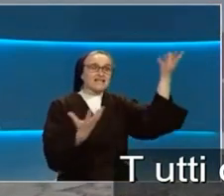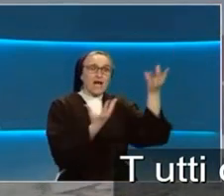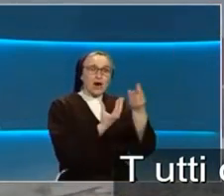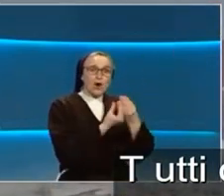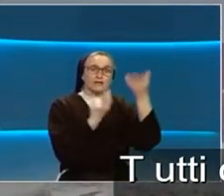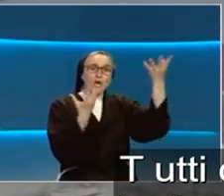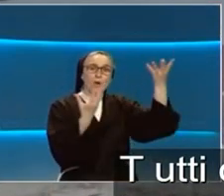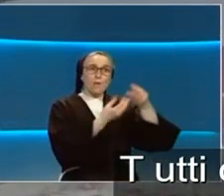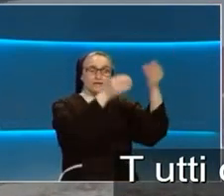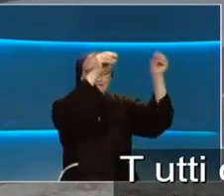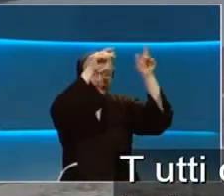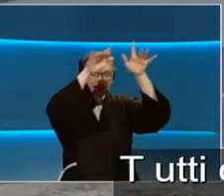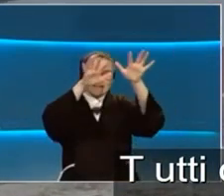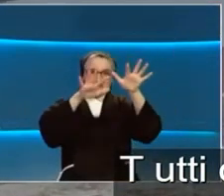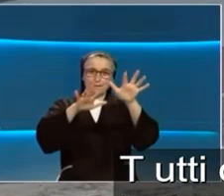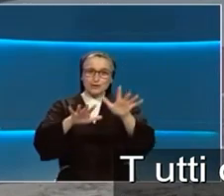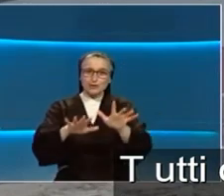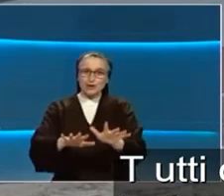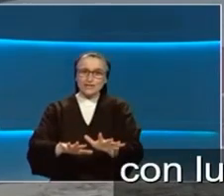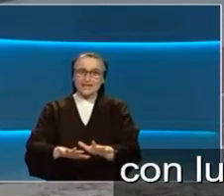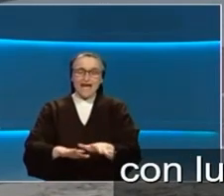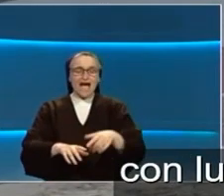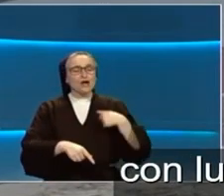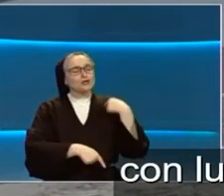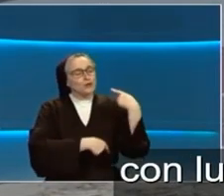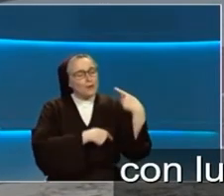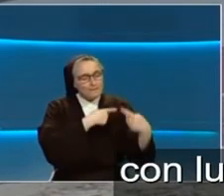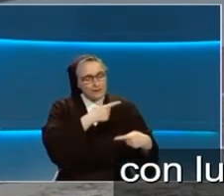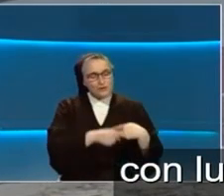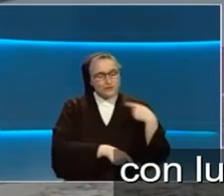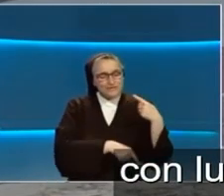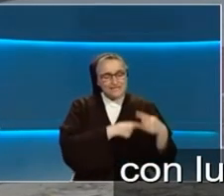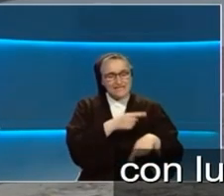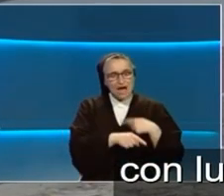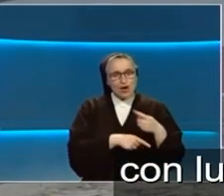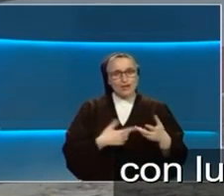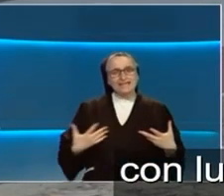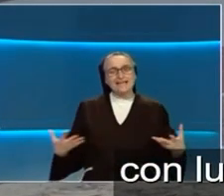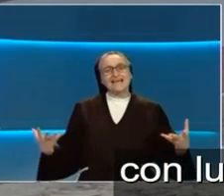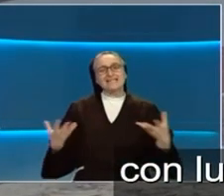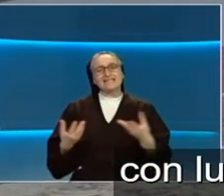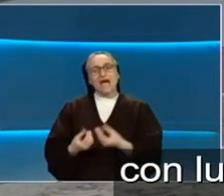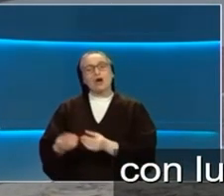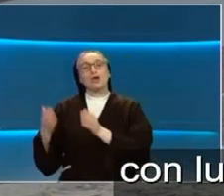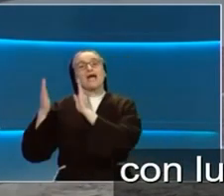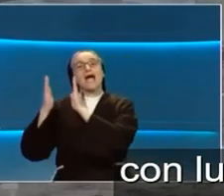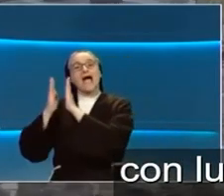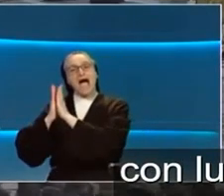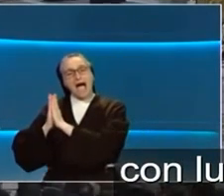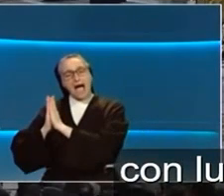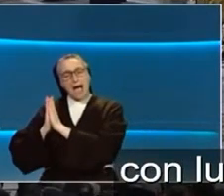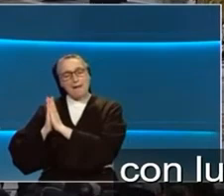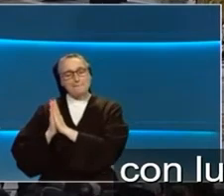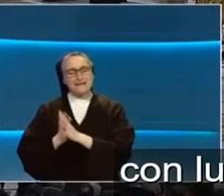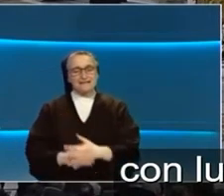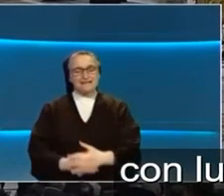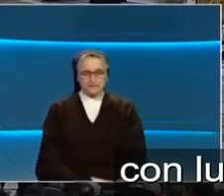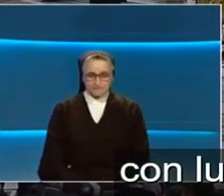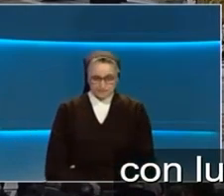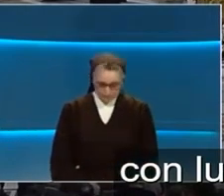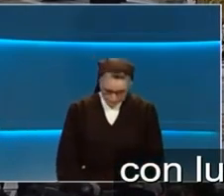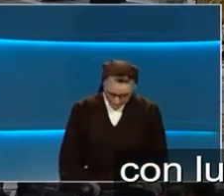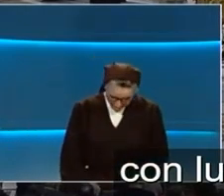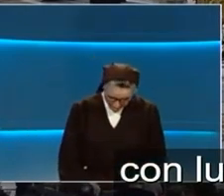te nell'unità dello Spirito Santo per tutti i secoli dei secoli. Amen.